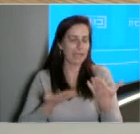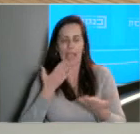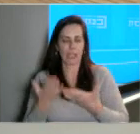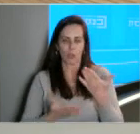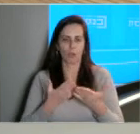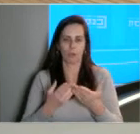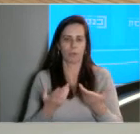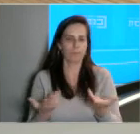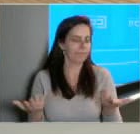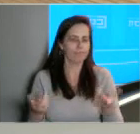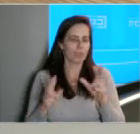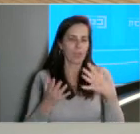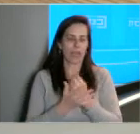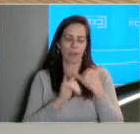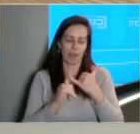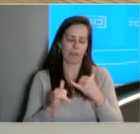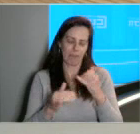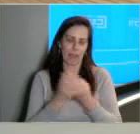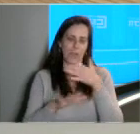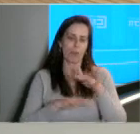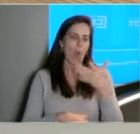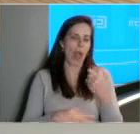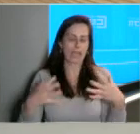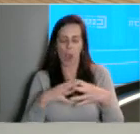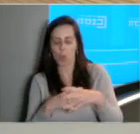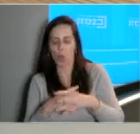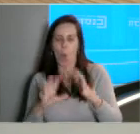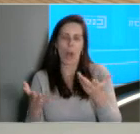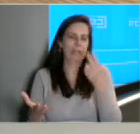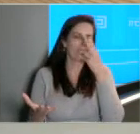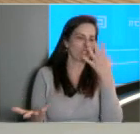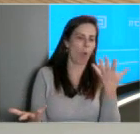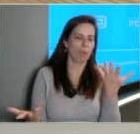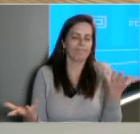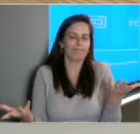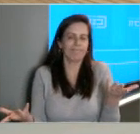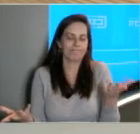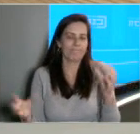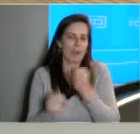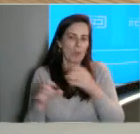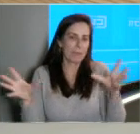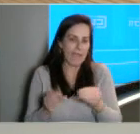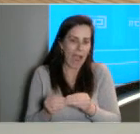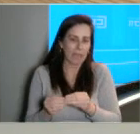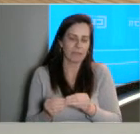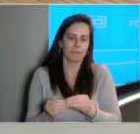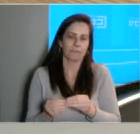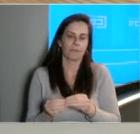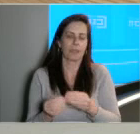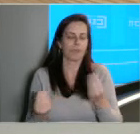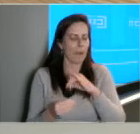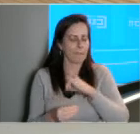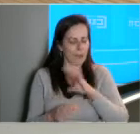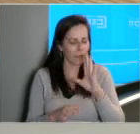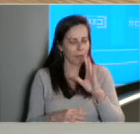איזשהו הרכב מסוים שיצליח להקים ממשלה, אולי אחדות, אולי איזשהו ניסיון לשבת עם גורמים מסוימים ביחד. נתון מעניין אחרון